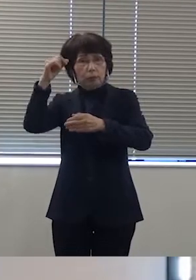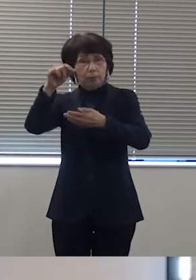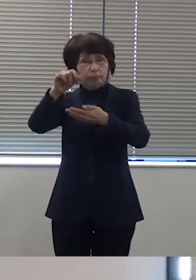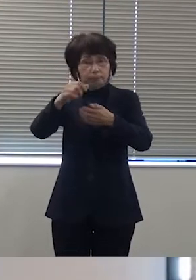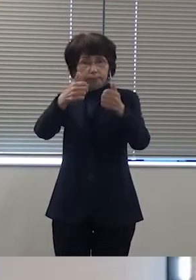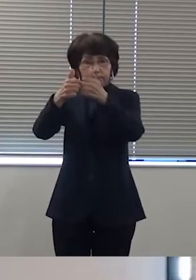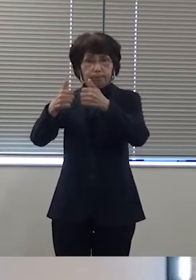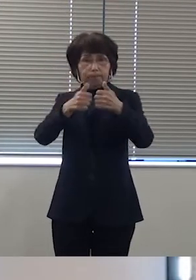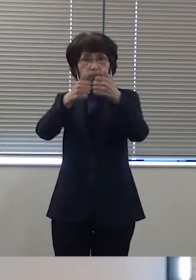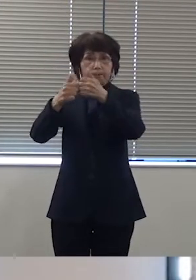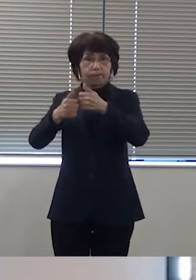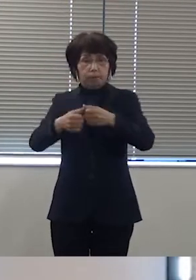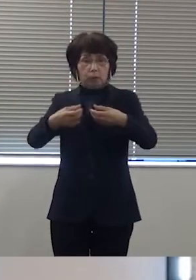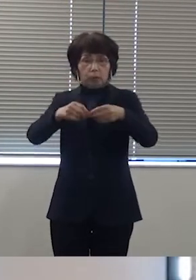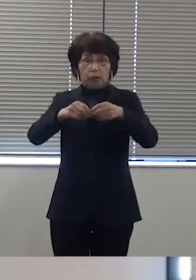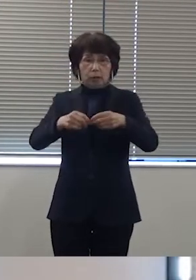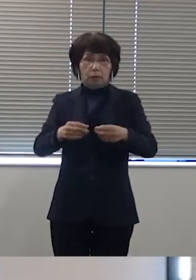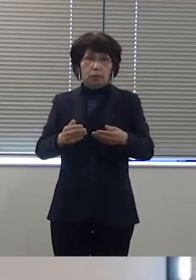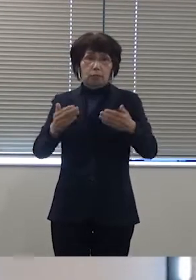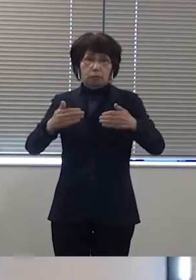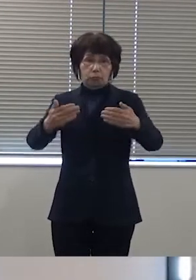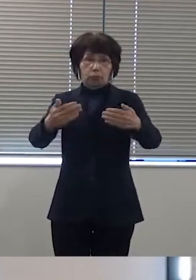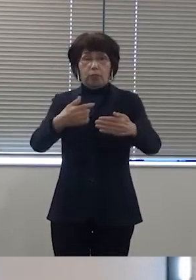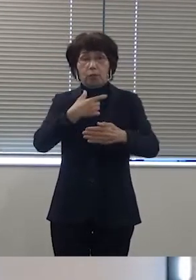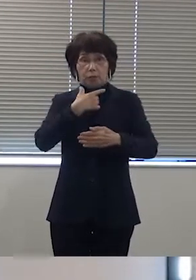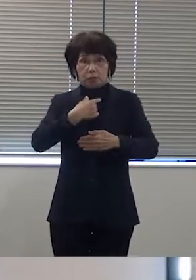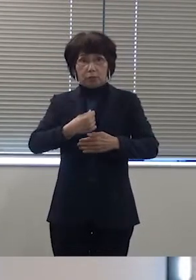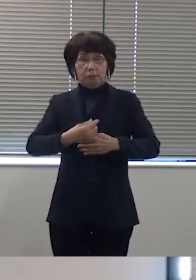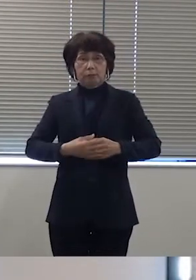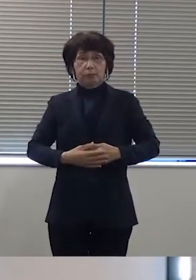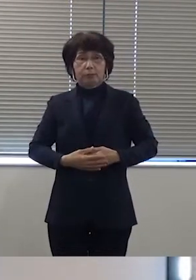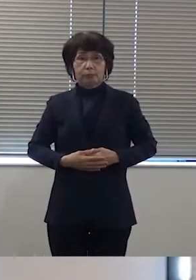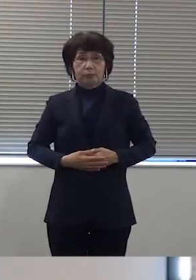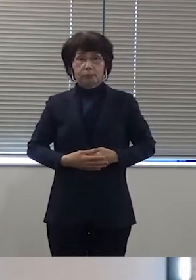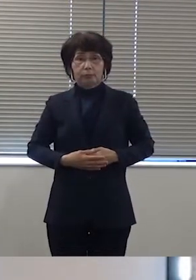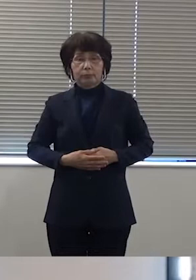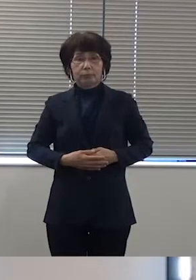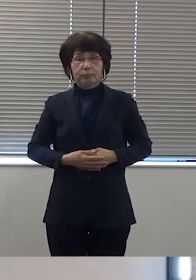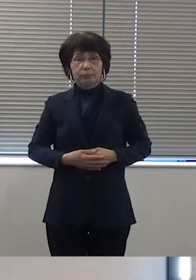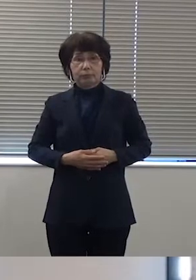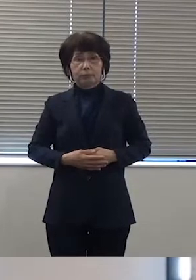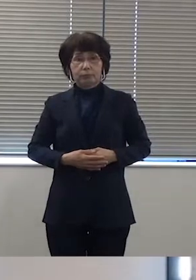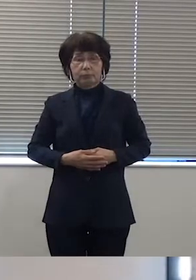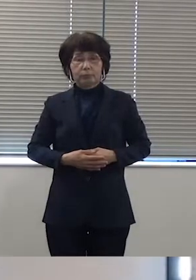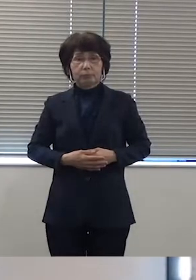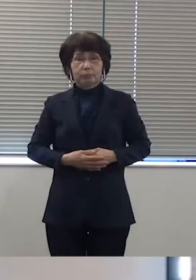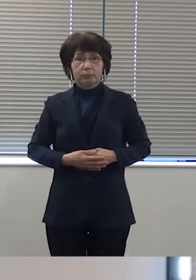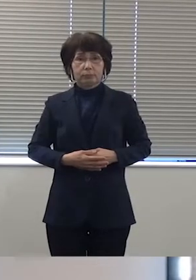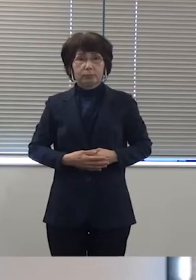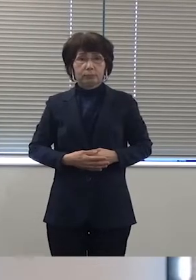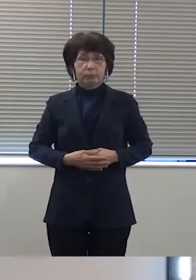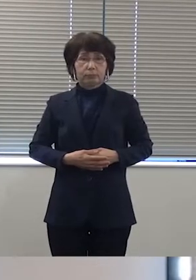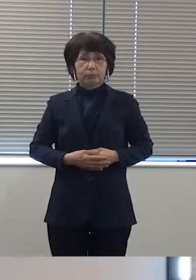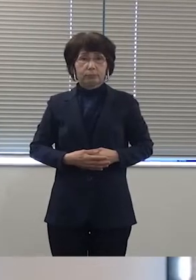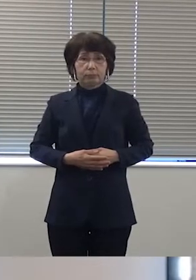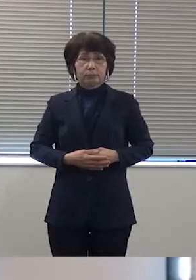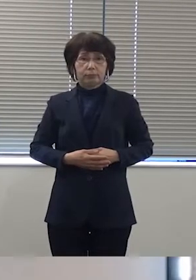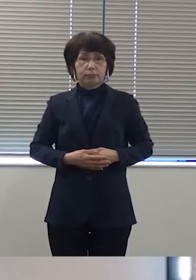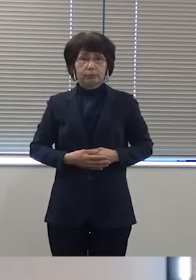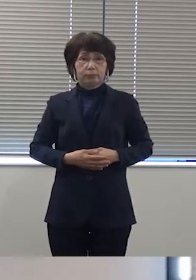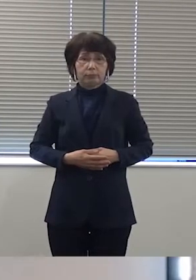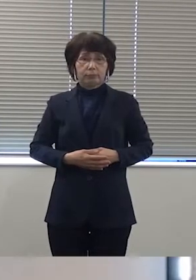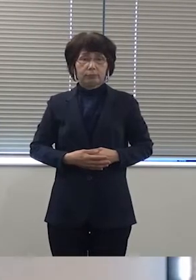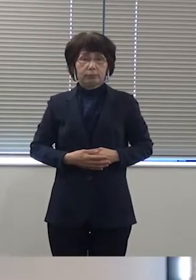作業に入っていきたいと考えております。で、すいません、また戻っていただきますが、